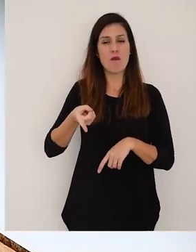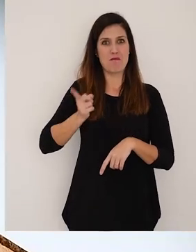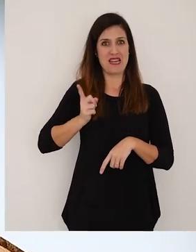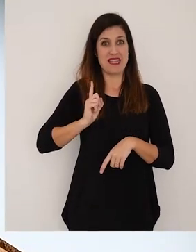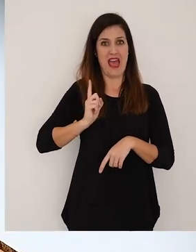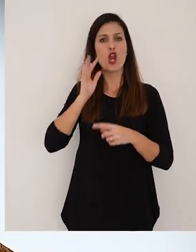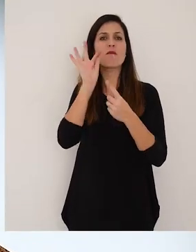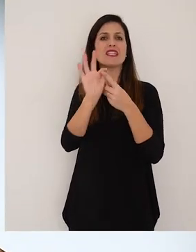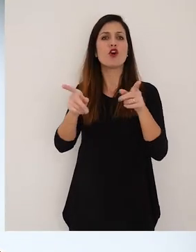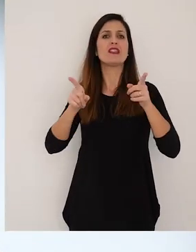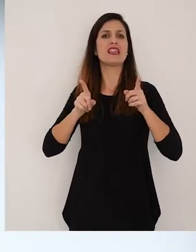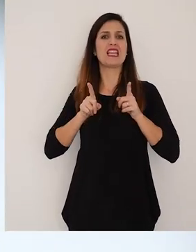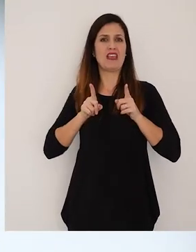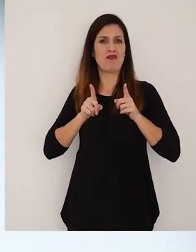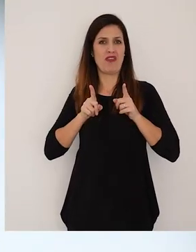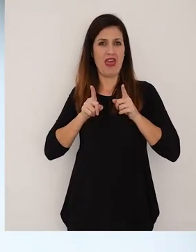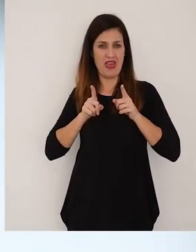delle strutture.